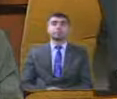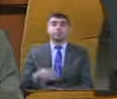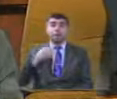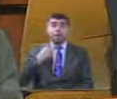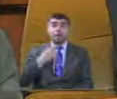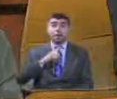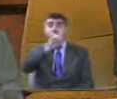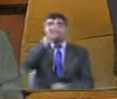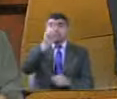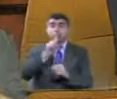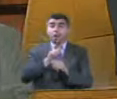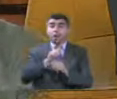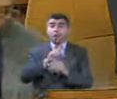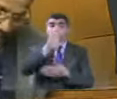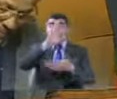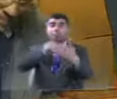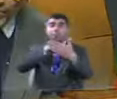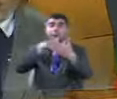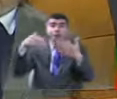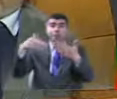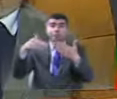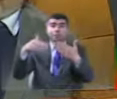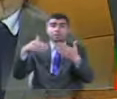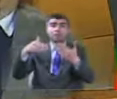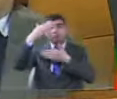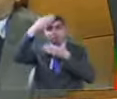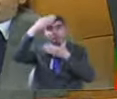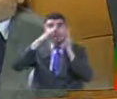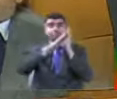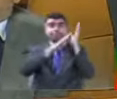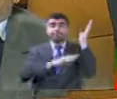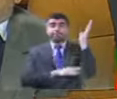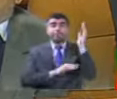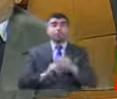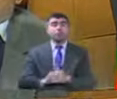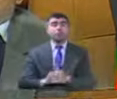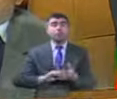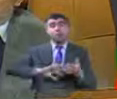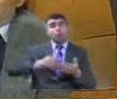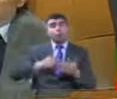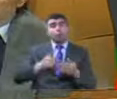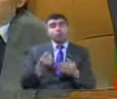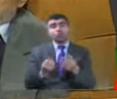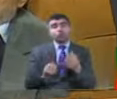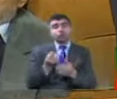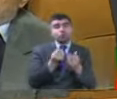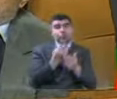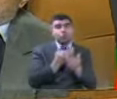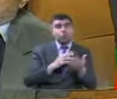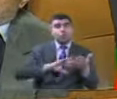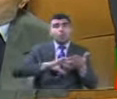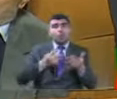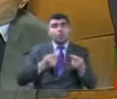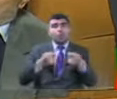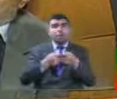نسائلكم عن البرنامج الوطني لطرق السيارة. هنالك مستجدات حاليا على الساحة الوطنية هو